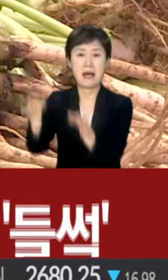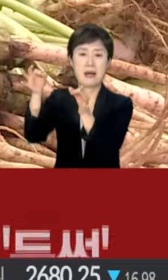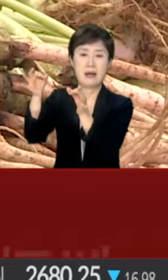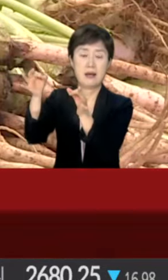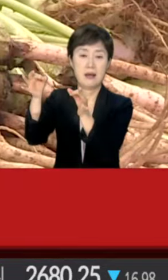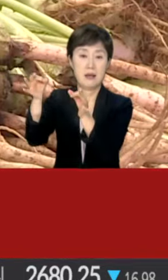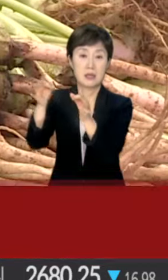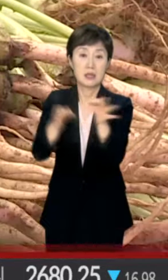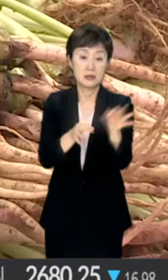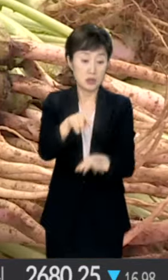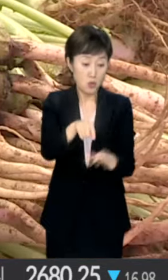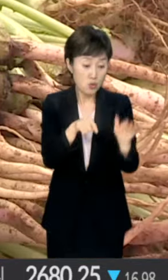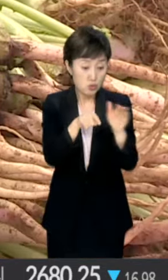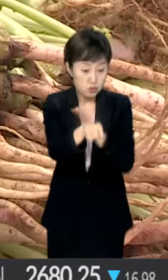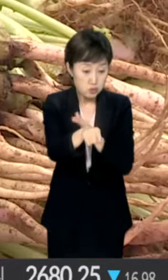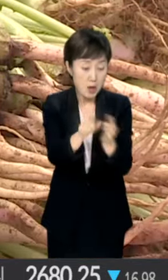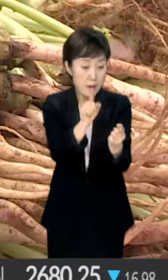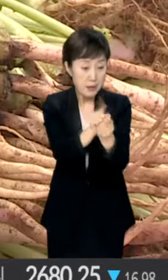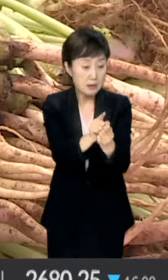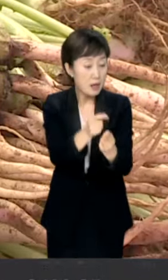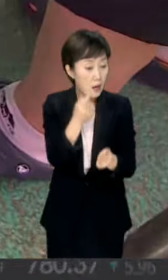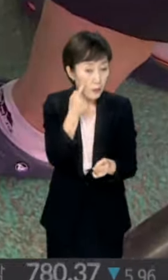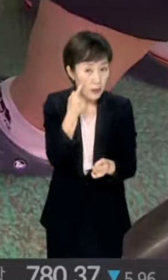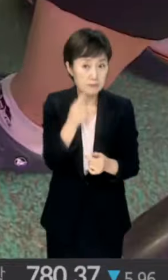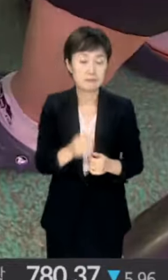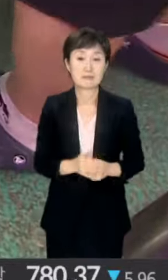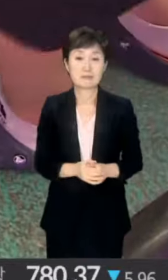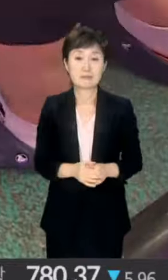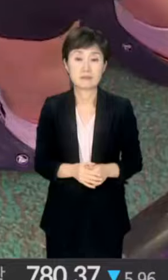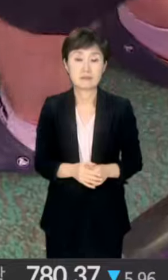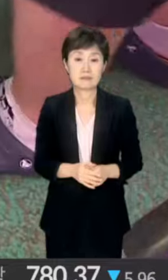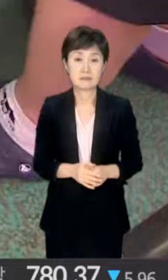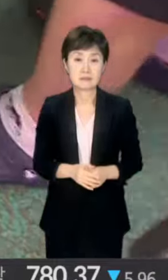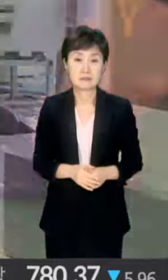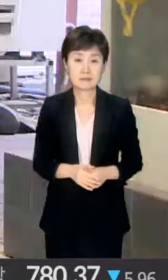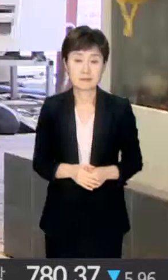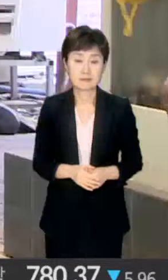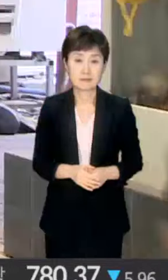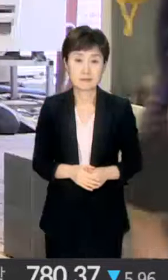올랐습니다. 시장에 방문한 소비자들의 목소리 들어보시겠습니다.